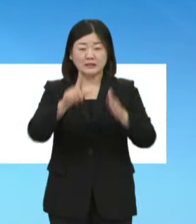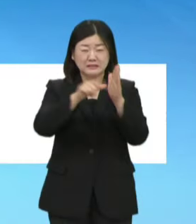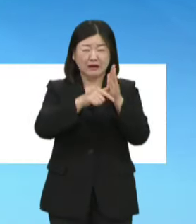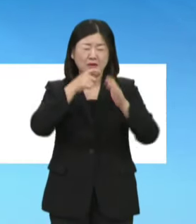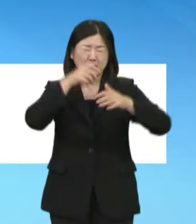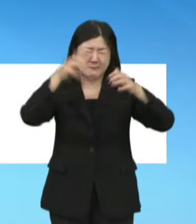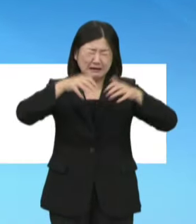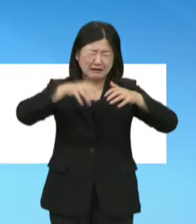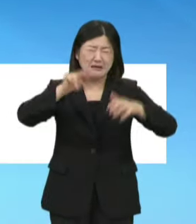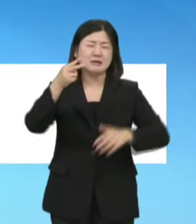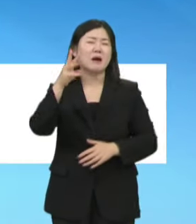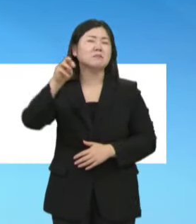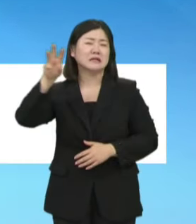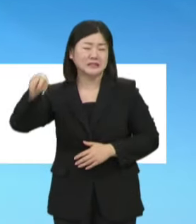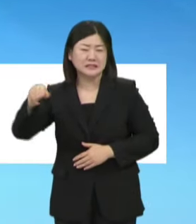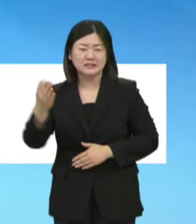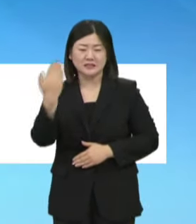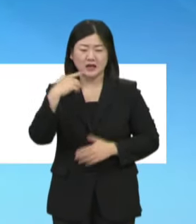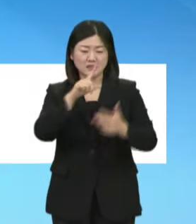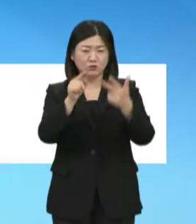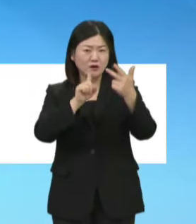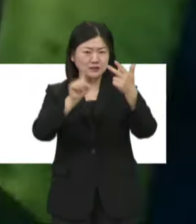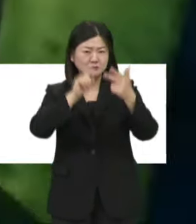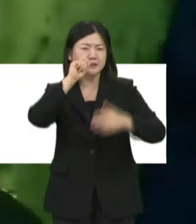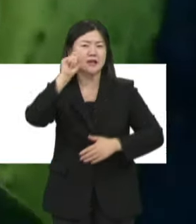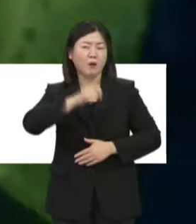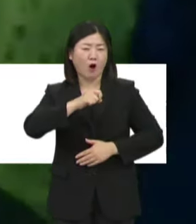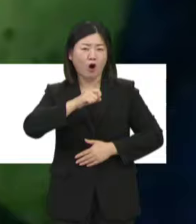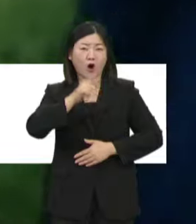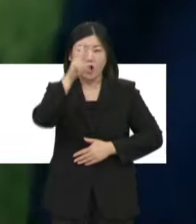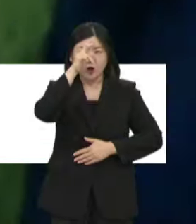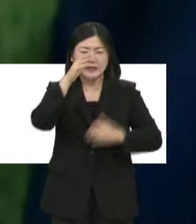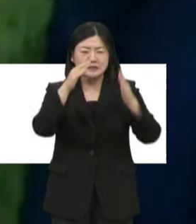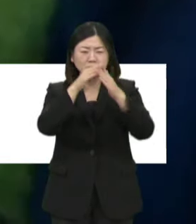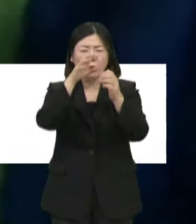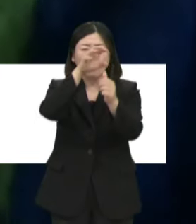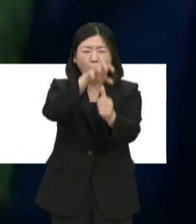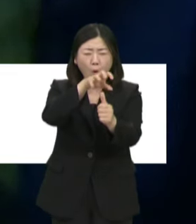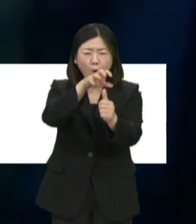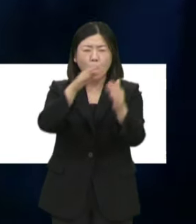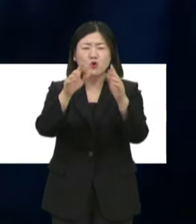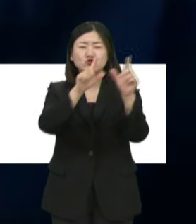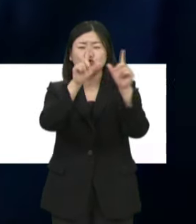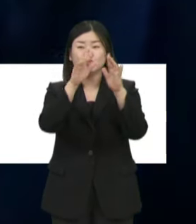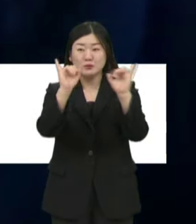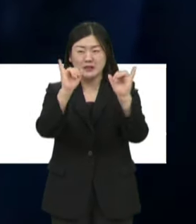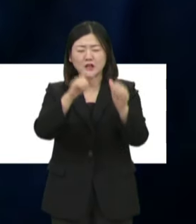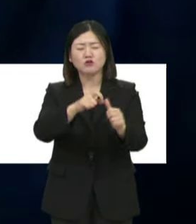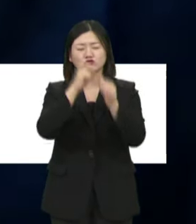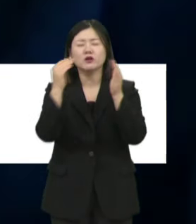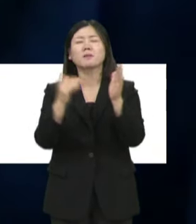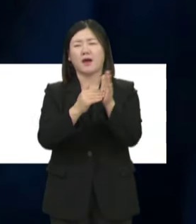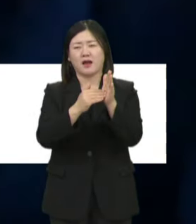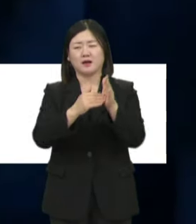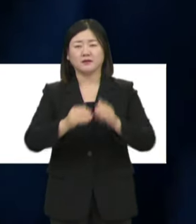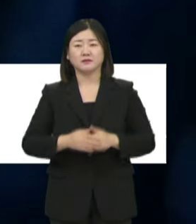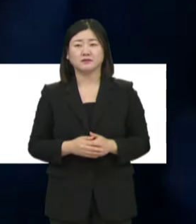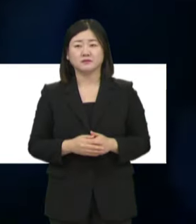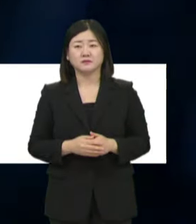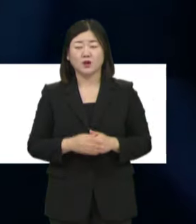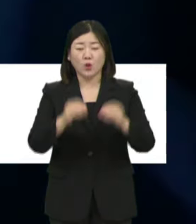시간당 200mm의 극한호우가 쏟아졌던 지난 10일 새벽, 경찰이 주택에 고립된 주민들을 구조한 사실이 뒤늦게